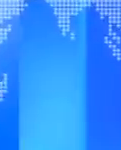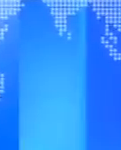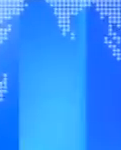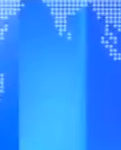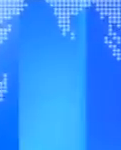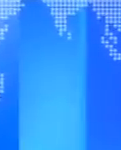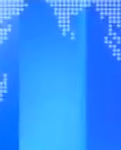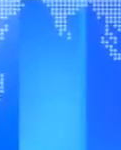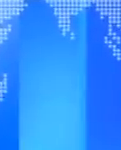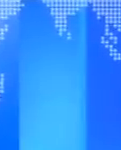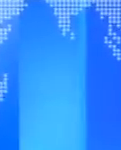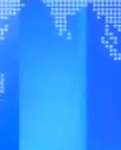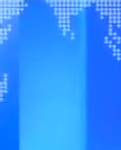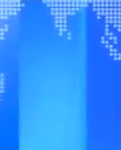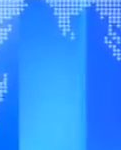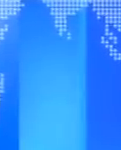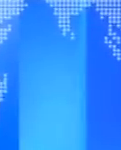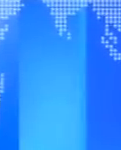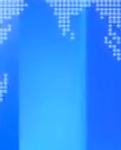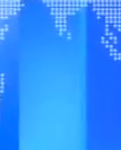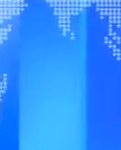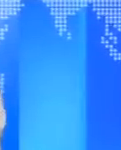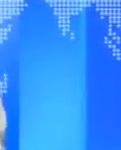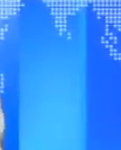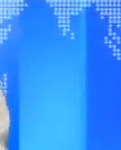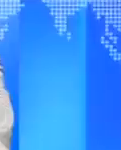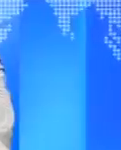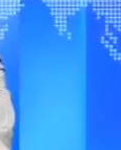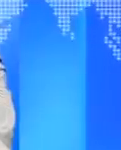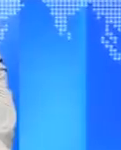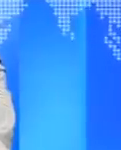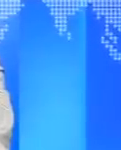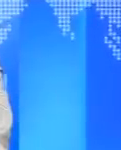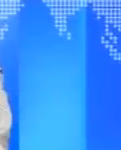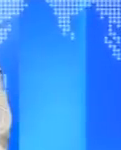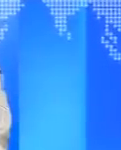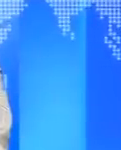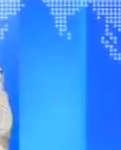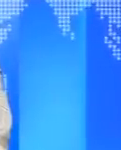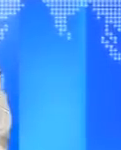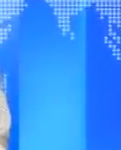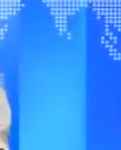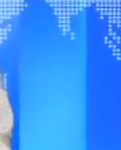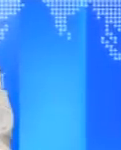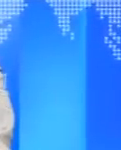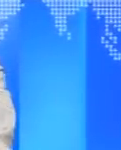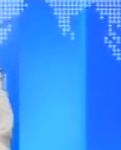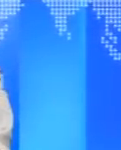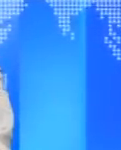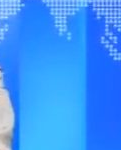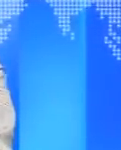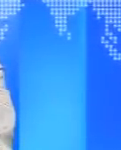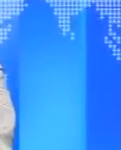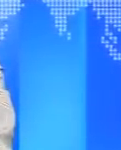projet de loi pour la prorogation de l'état d'urgence voté sans débat au cours de la plénière. Ouvert à la